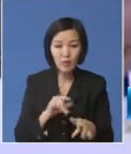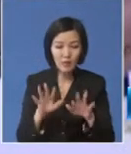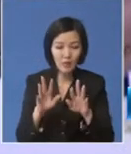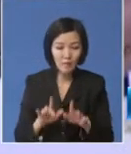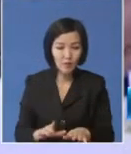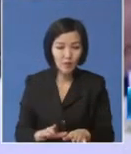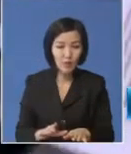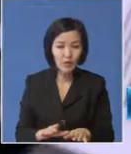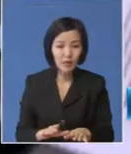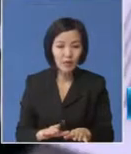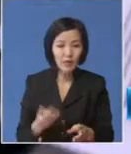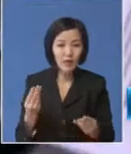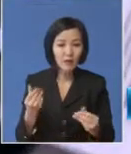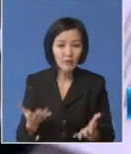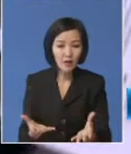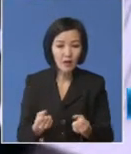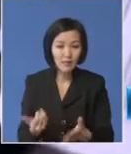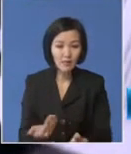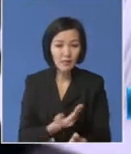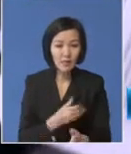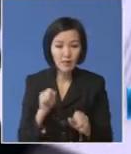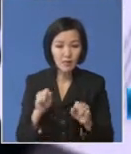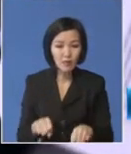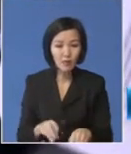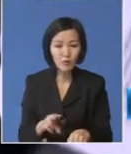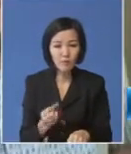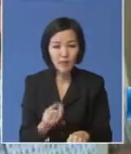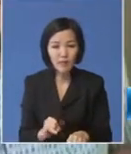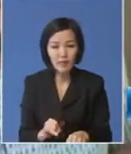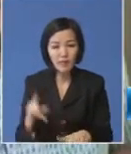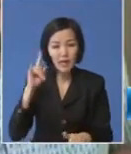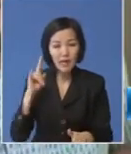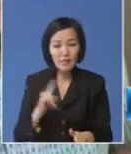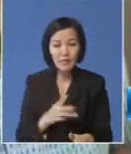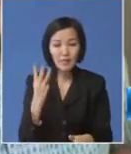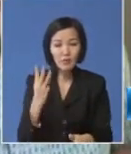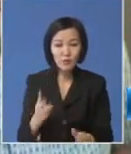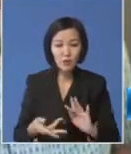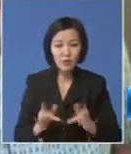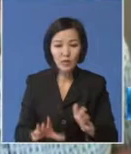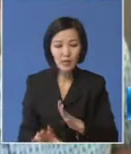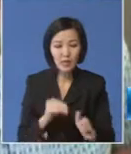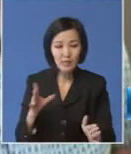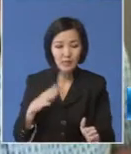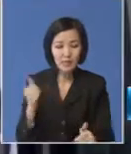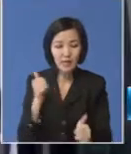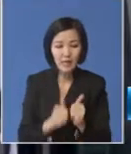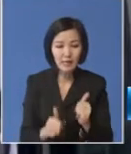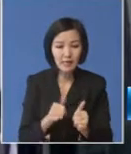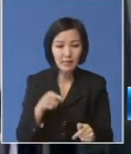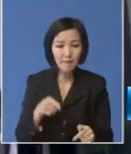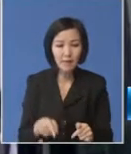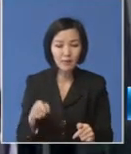арқылы криптовалютаға иелік етуге мүмкіндік беретін майнерлер вирусты қазақстандық үш бірдей сайтта анықталды. Олардың әрқайсысында